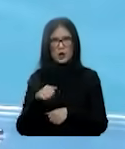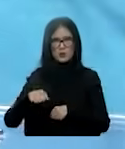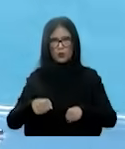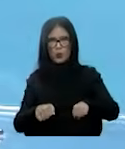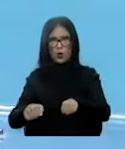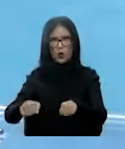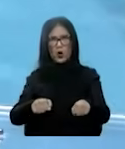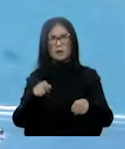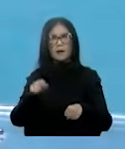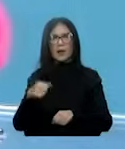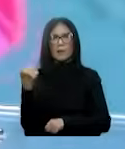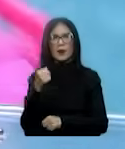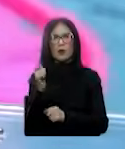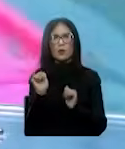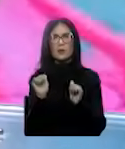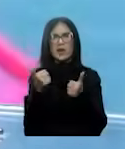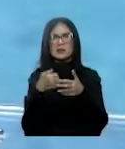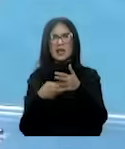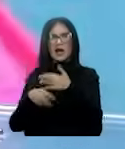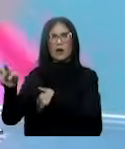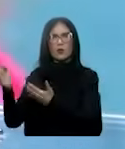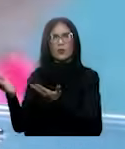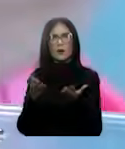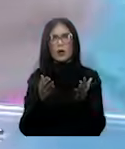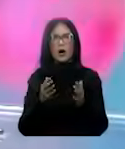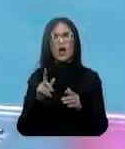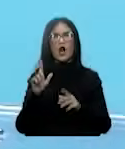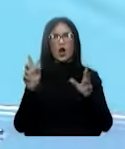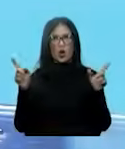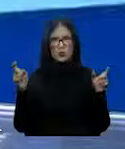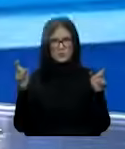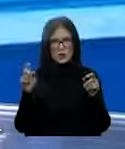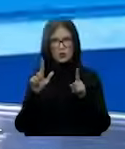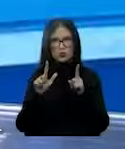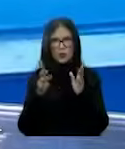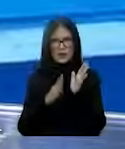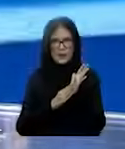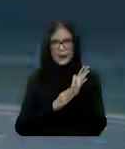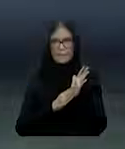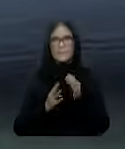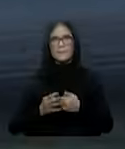para pelaku yang berhasil kabur membawa lobster senilai Rp17 miliar.